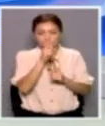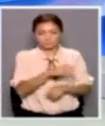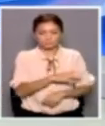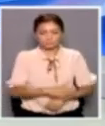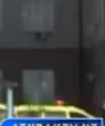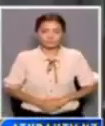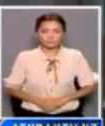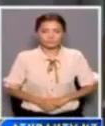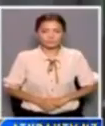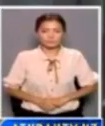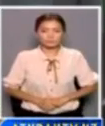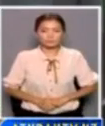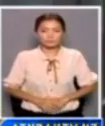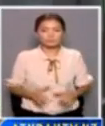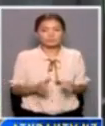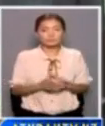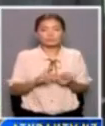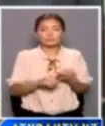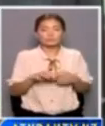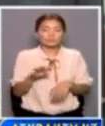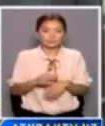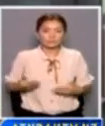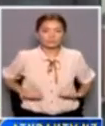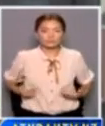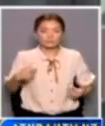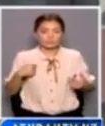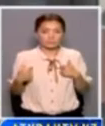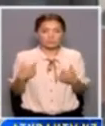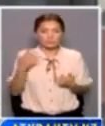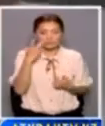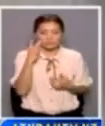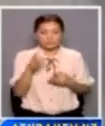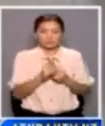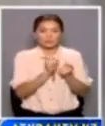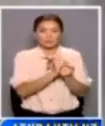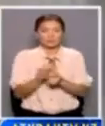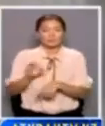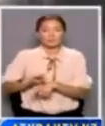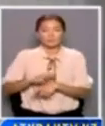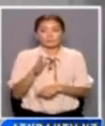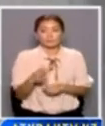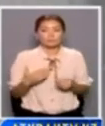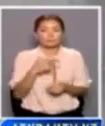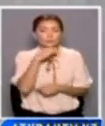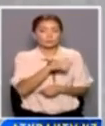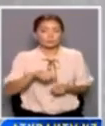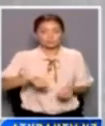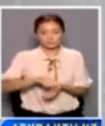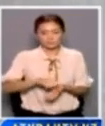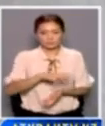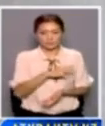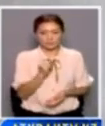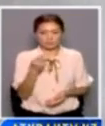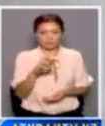сюжете. Эпидемия коварного вируса заставила жителей области сплотиться и вместе бороться против нее. Много людей приняли участие в